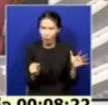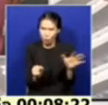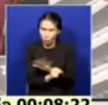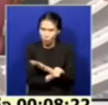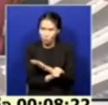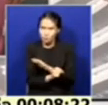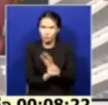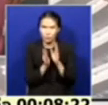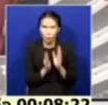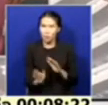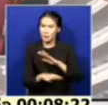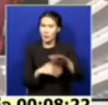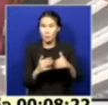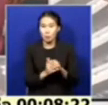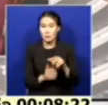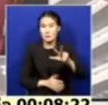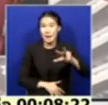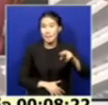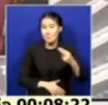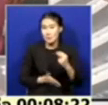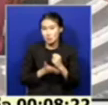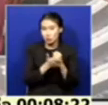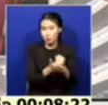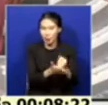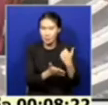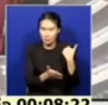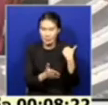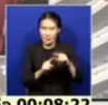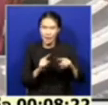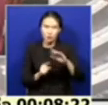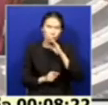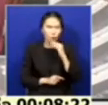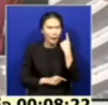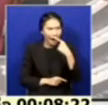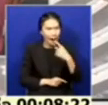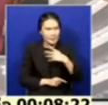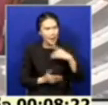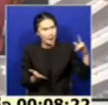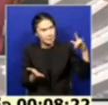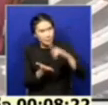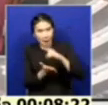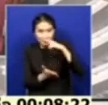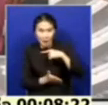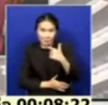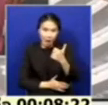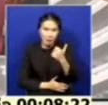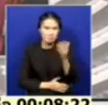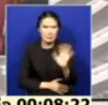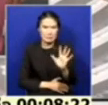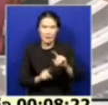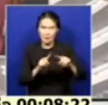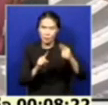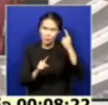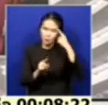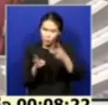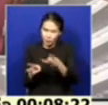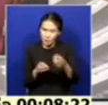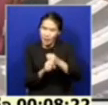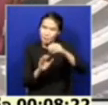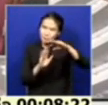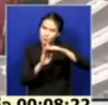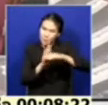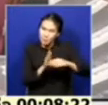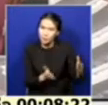ทศและนำกลับบ้านนะจนกระทั่งเดือนมิถุนายนจะ